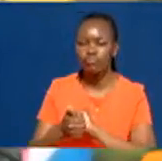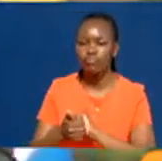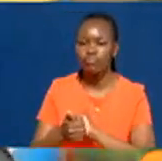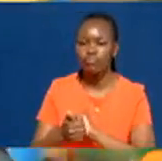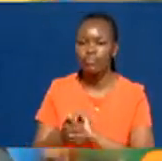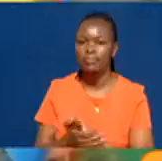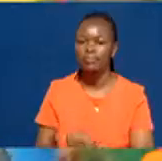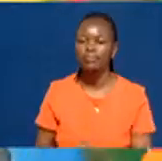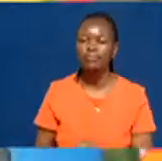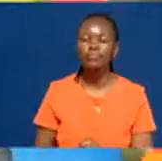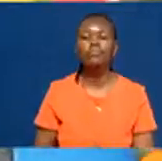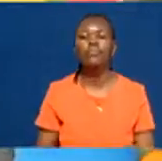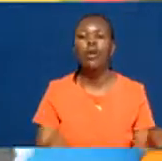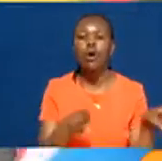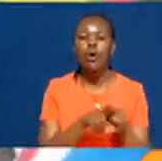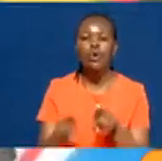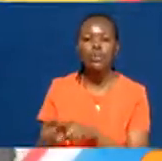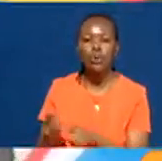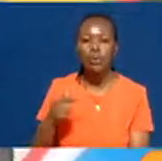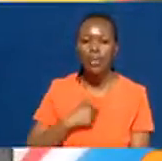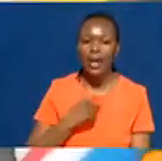Nimesema vile vile